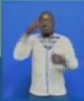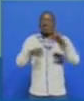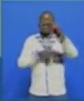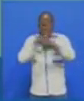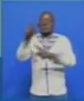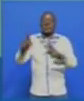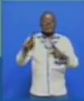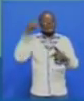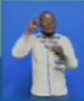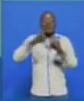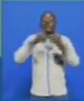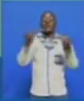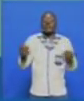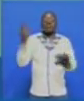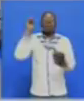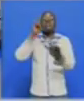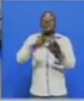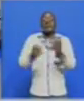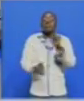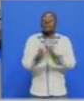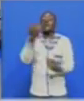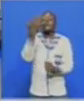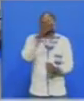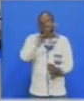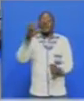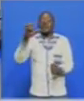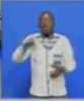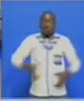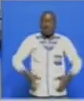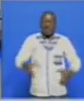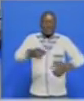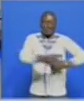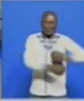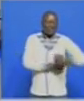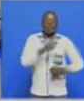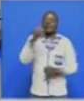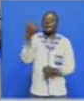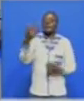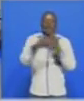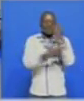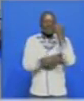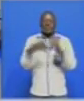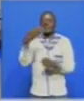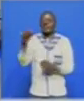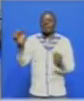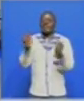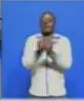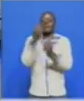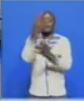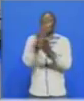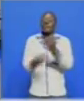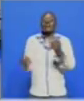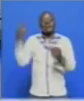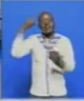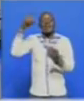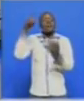quotidien de ce vendredi précise que plus de 500 chantiers sont en souffrance dans les 13 régions du Burkina Faso, avec un manque à gagner évalué à des